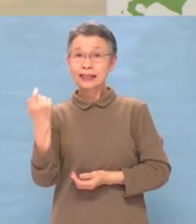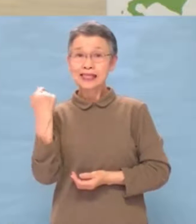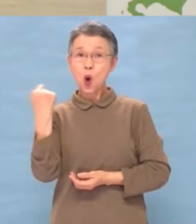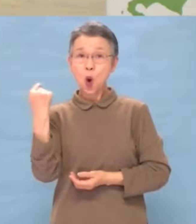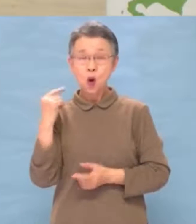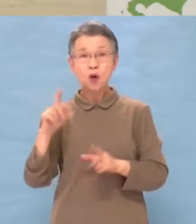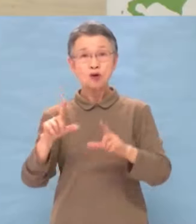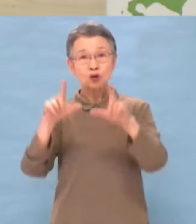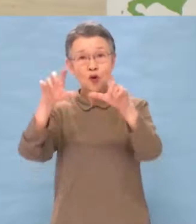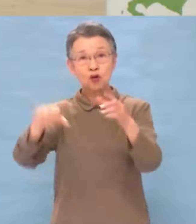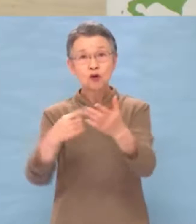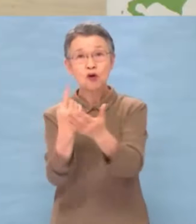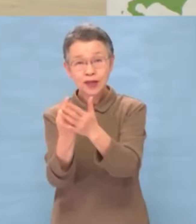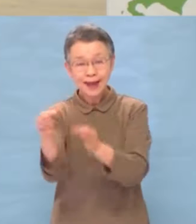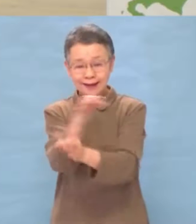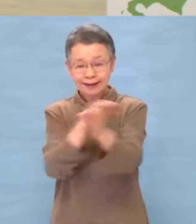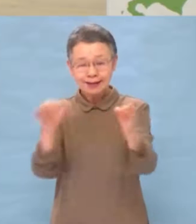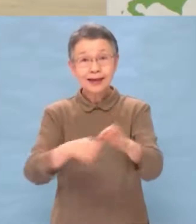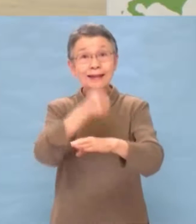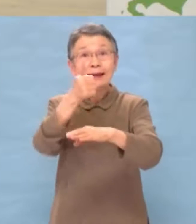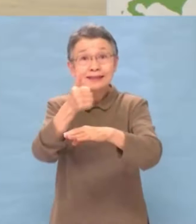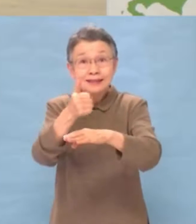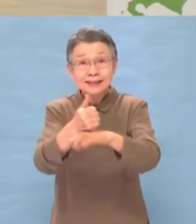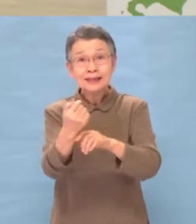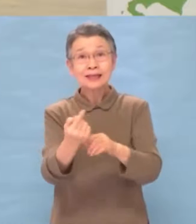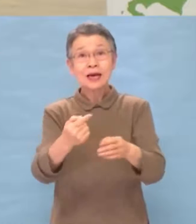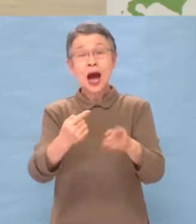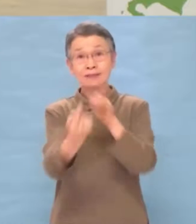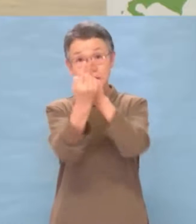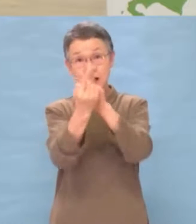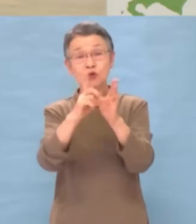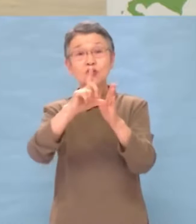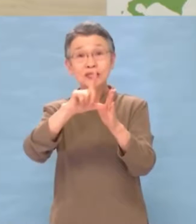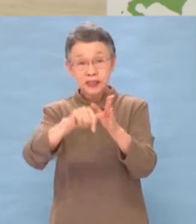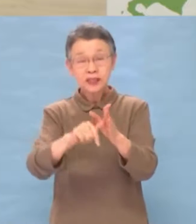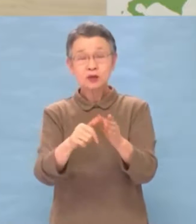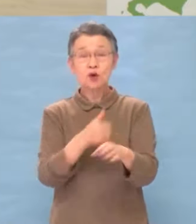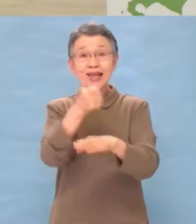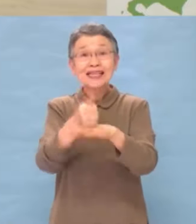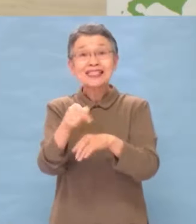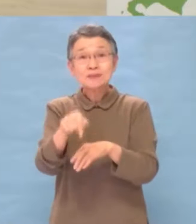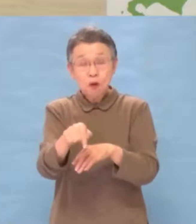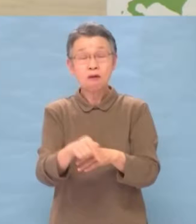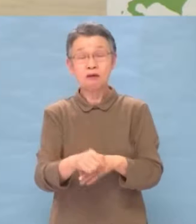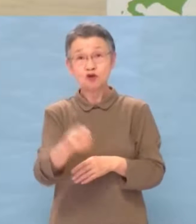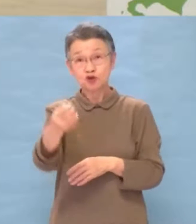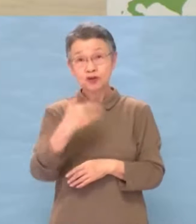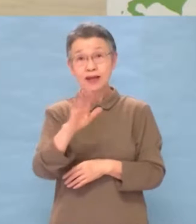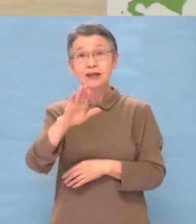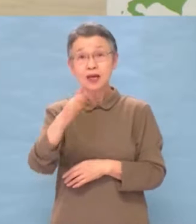東京の方で経産大臣さんにもお会いを申し上げたときに経産大臣に言っておられたんです